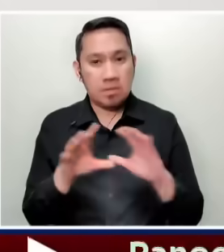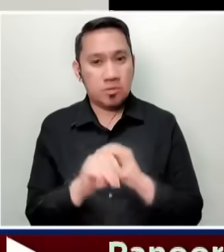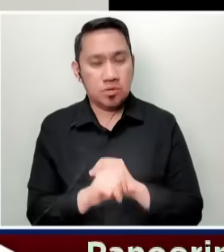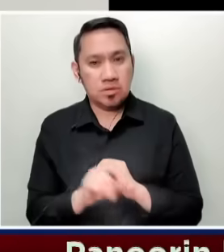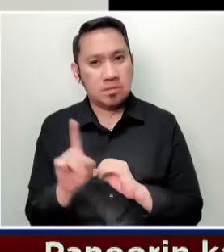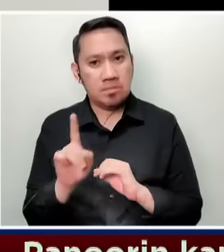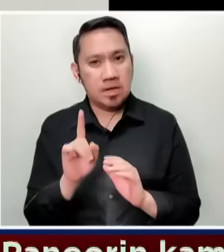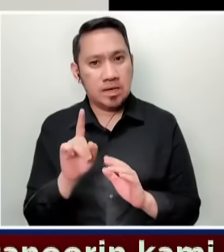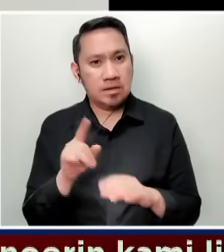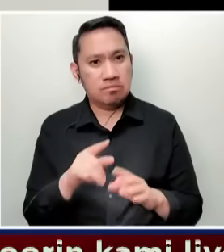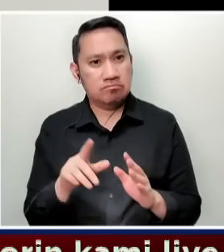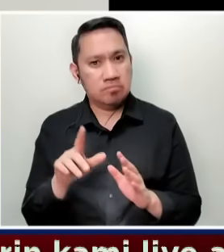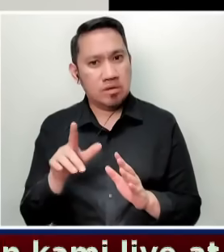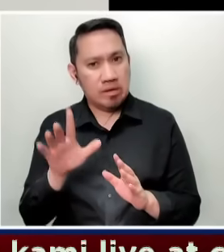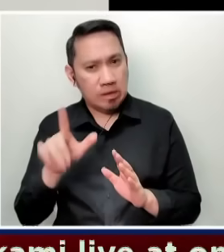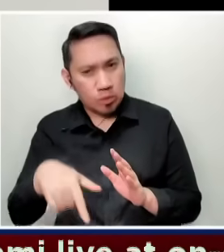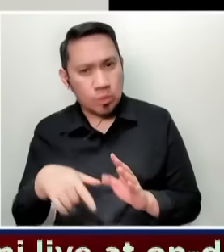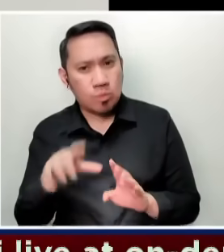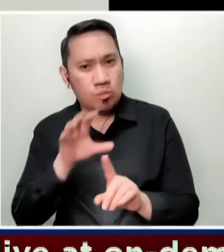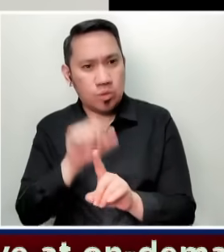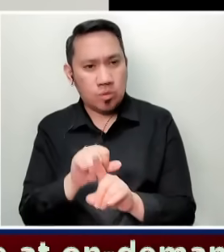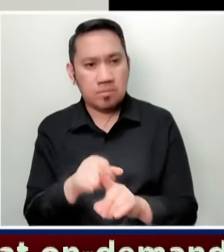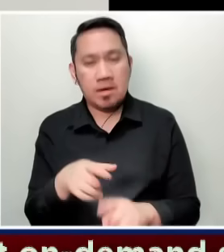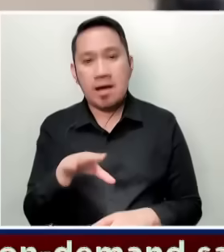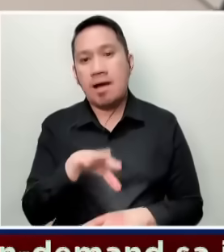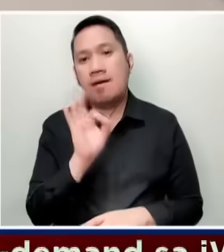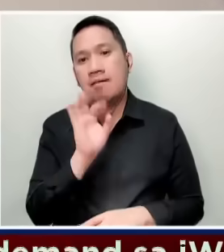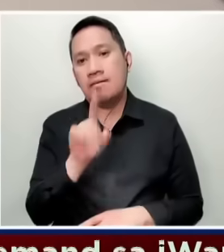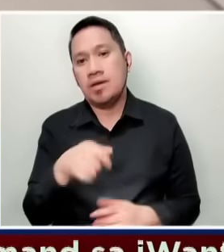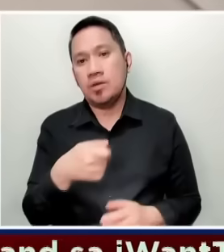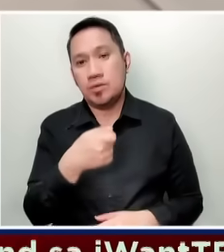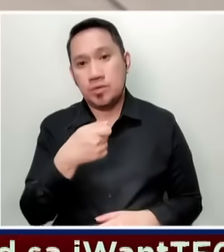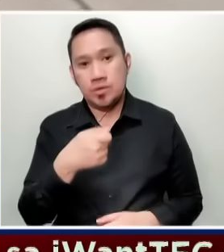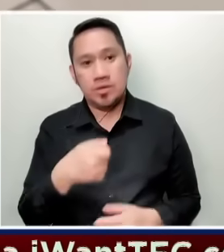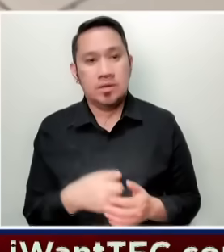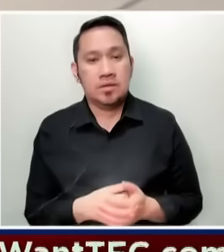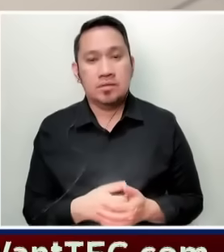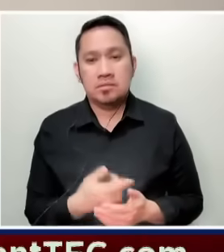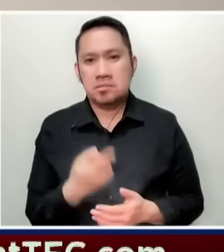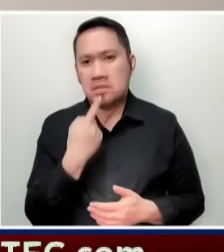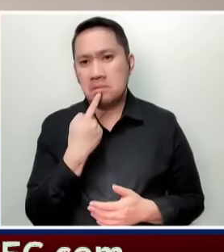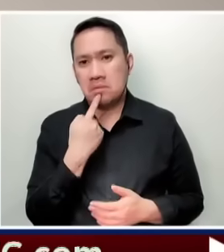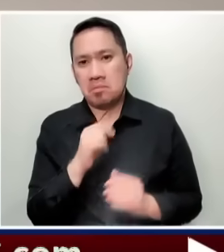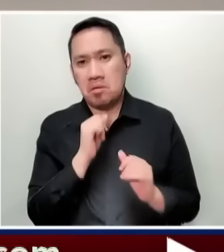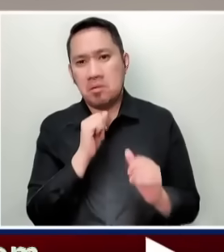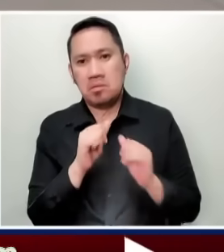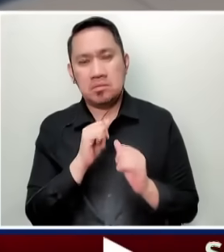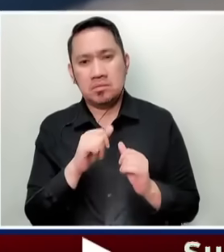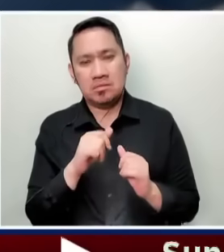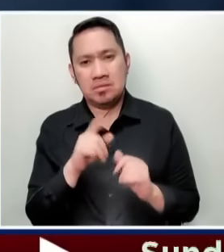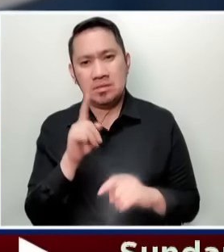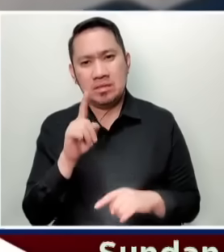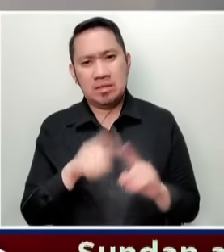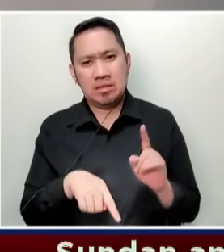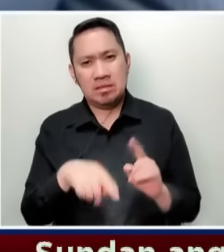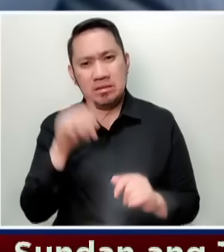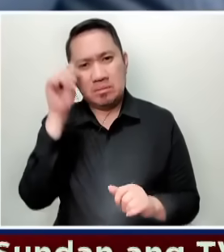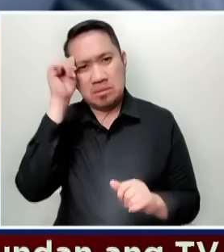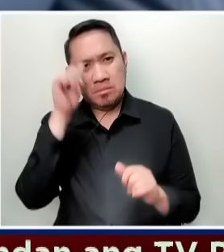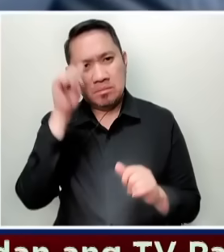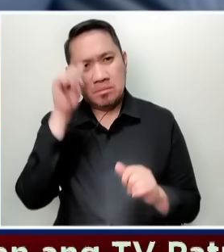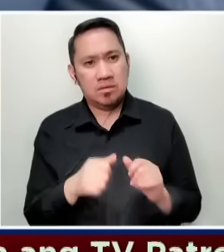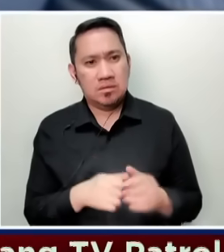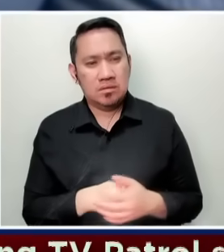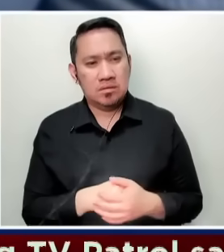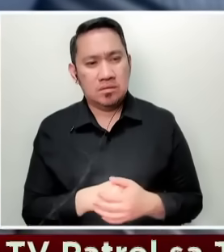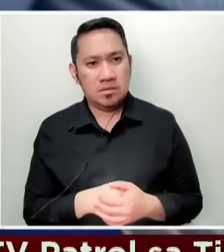oras. Na-recover ang patalim na gamit ng suspect. Iginit naman ng lalaki na hindi niya maalala ang mga nagawang krimen. Hindi